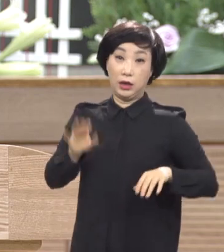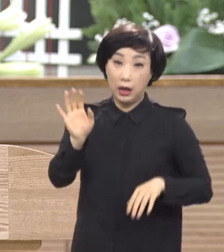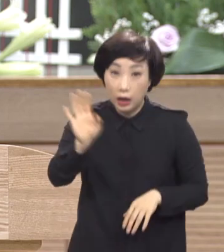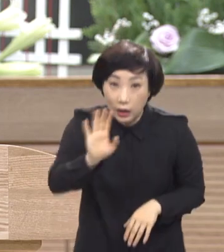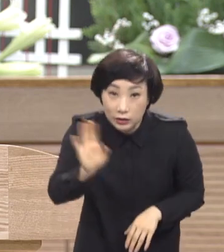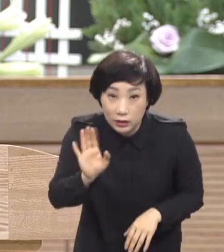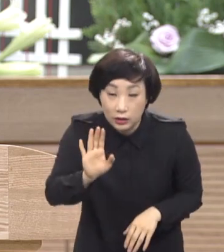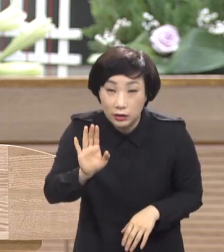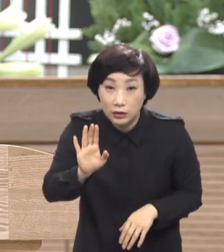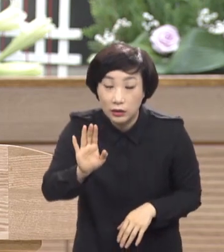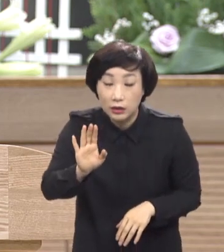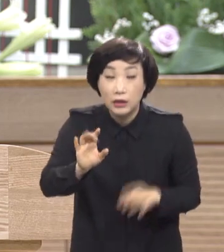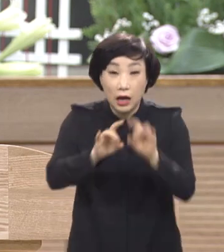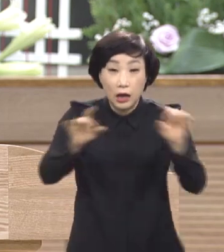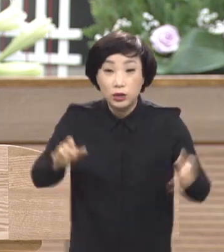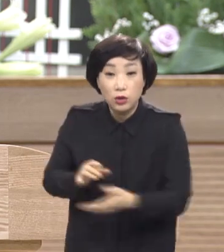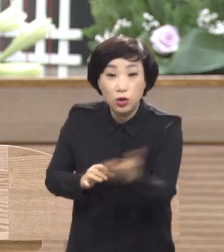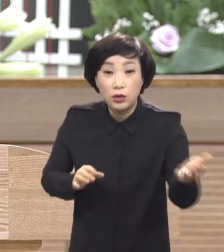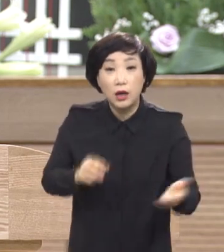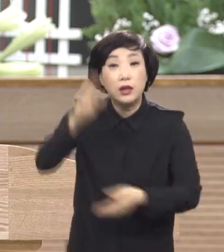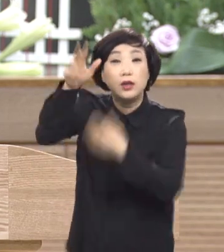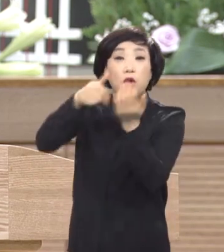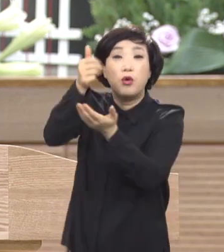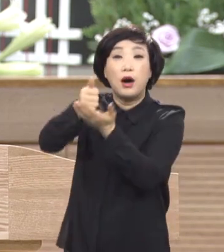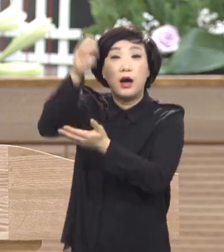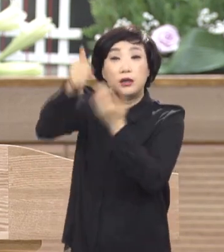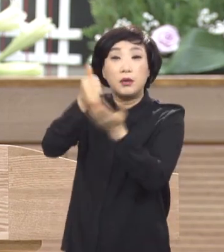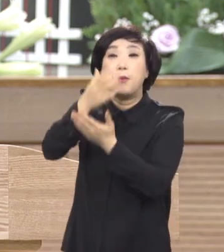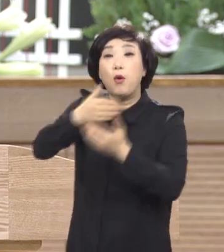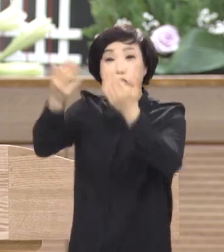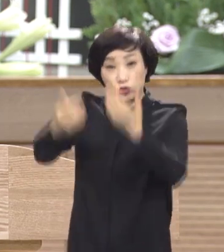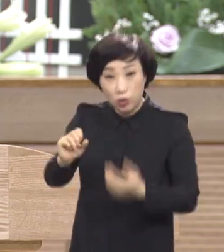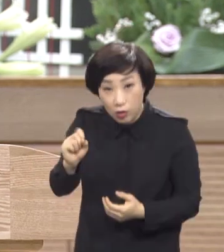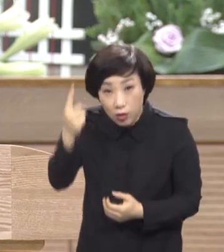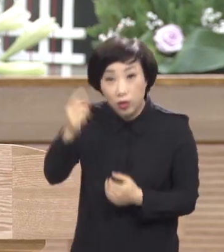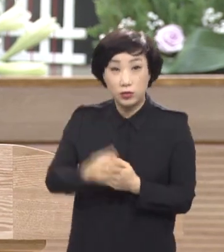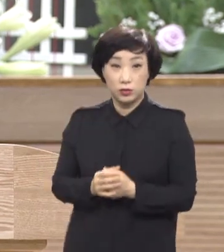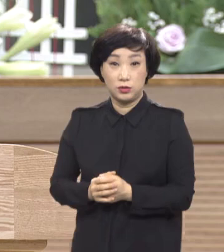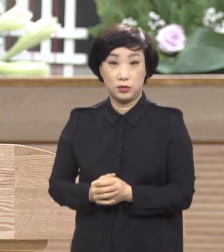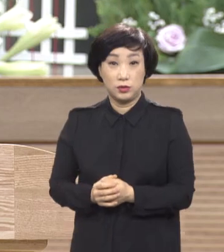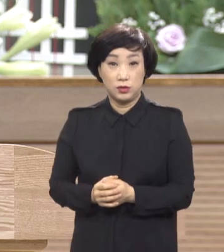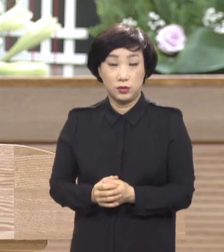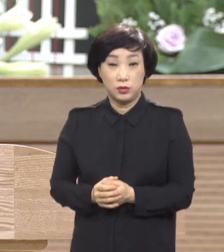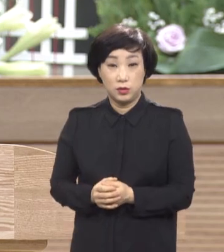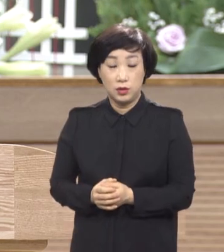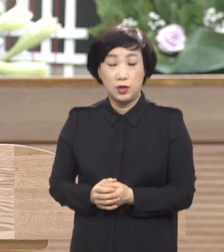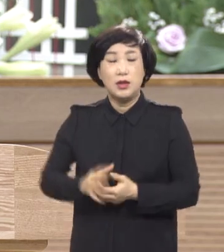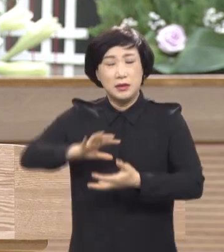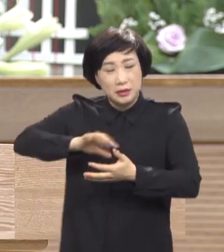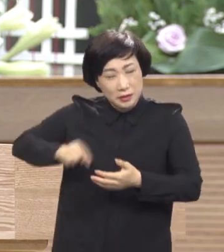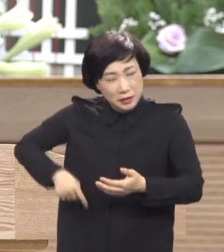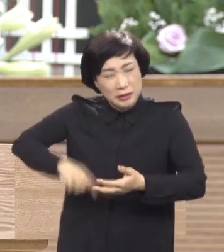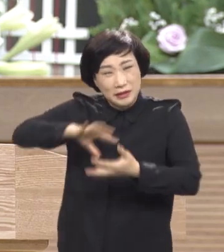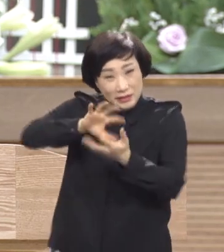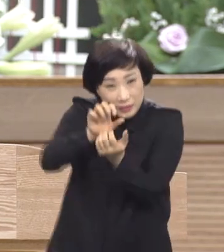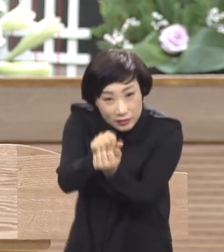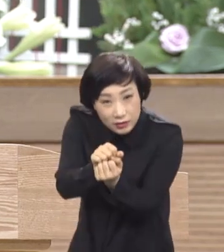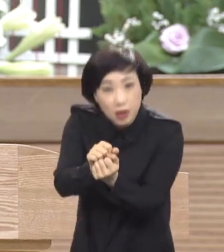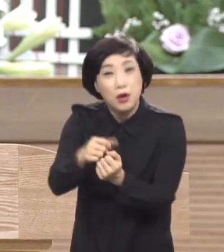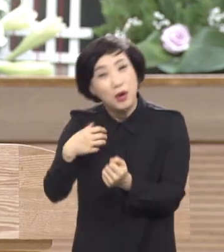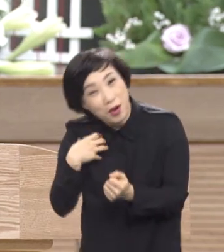각 사람이 네 하나님 여호와의 주신 복을 따라서 심껏